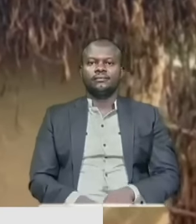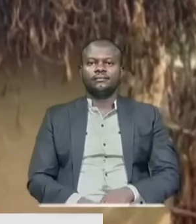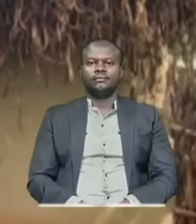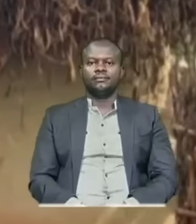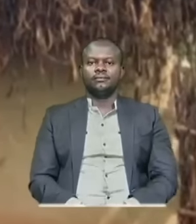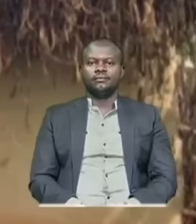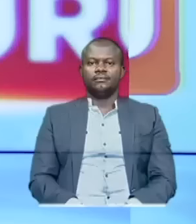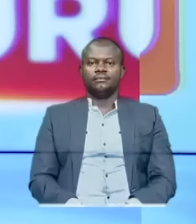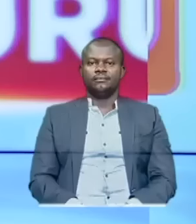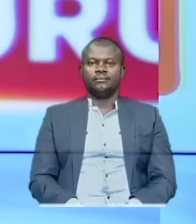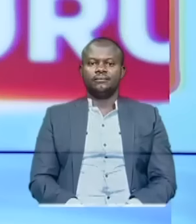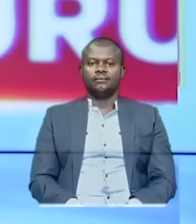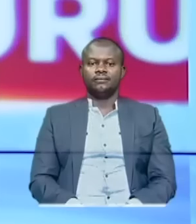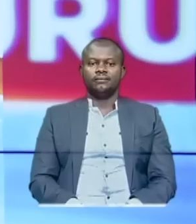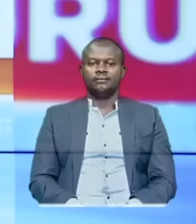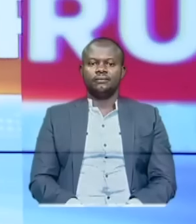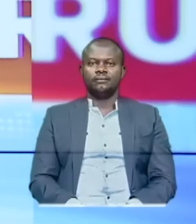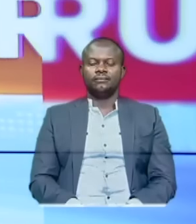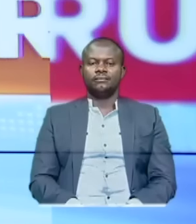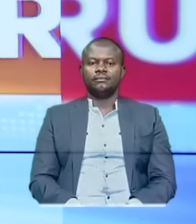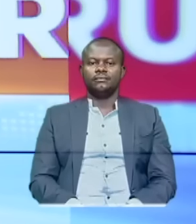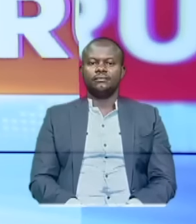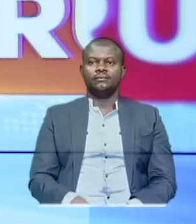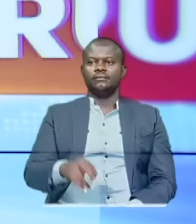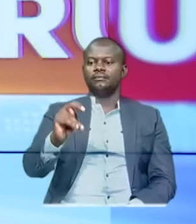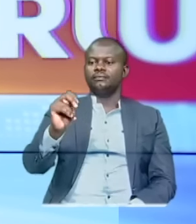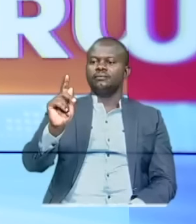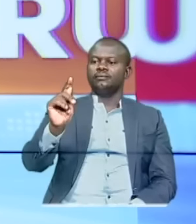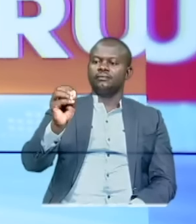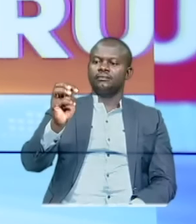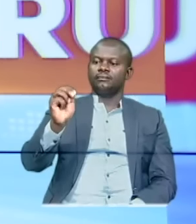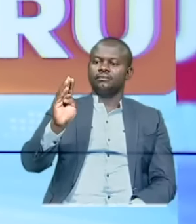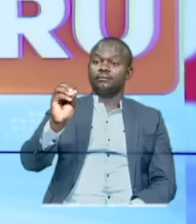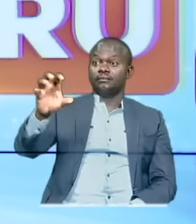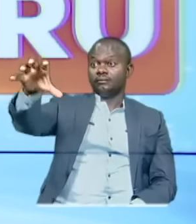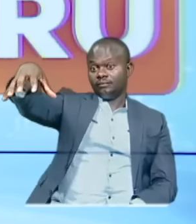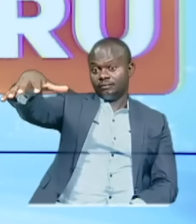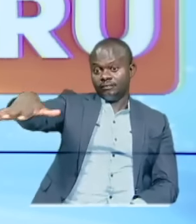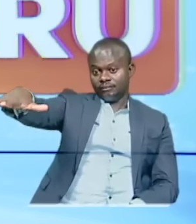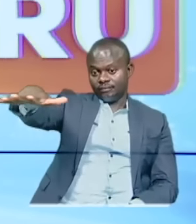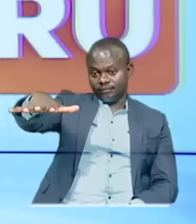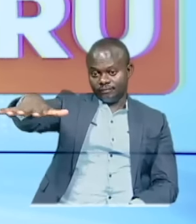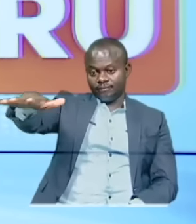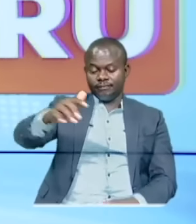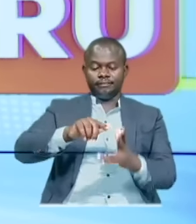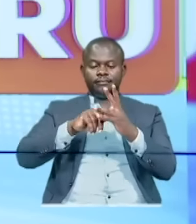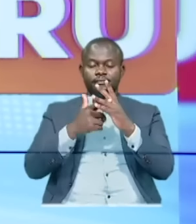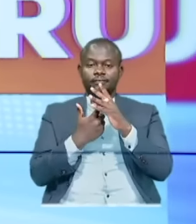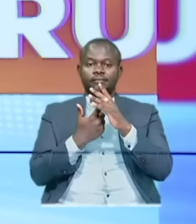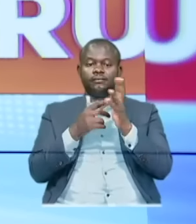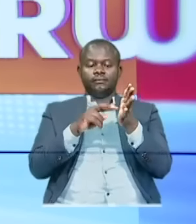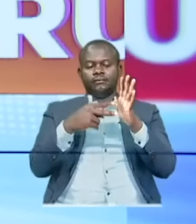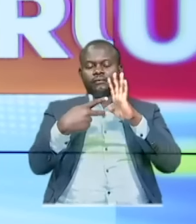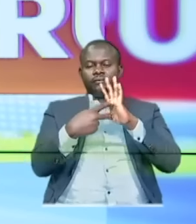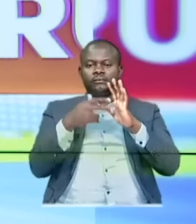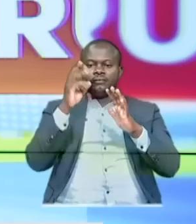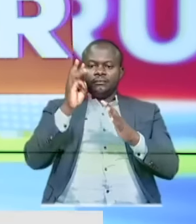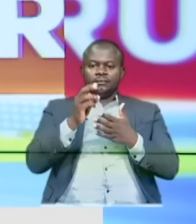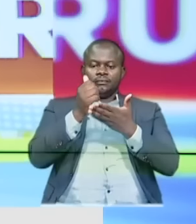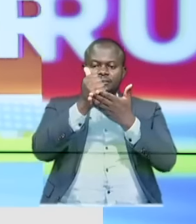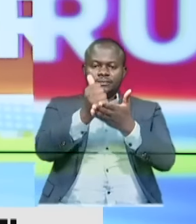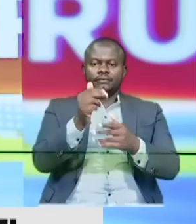I Karongi Twerekeze ku Nkombo aho kuri icyo kirwa cya Nkombo ni mu karere ka Rusizi hagiye gutangira umushinga